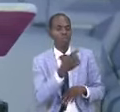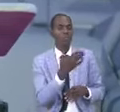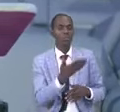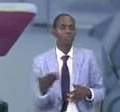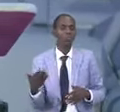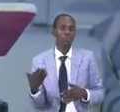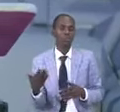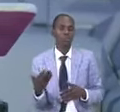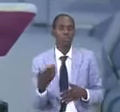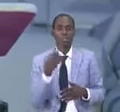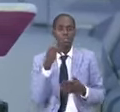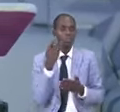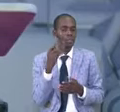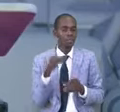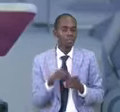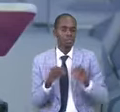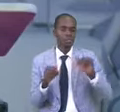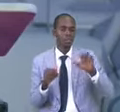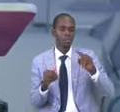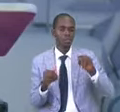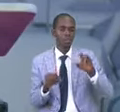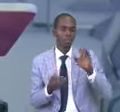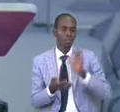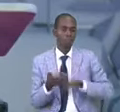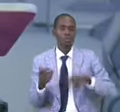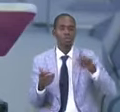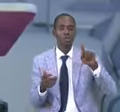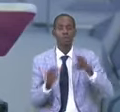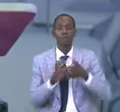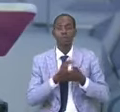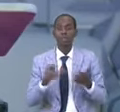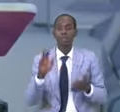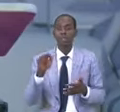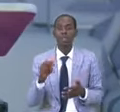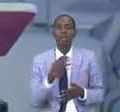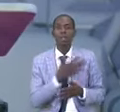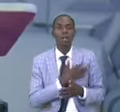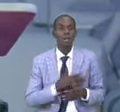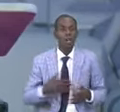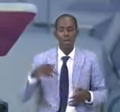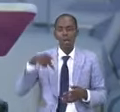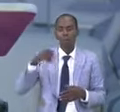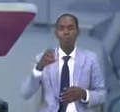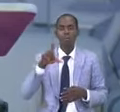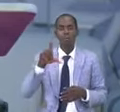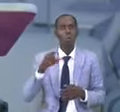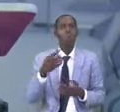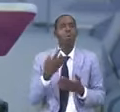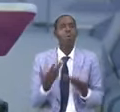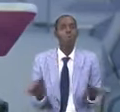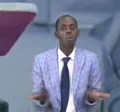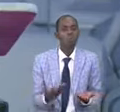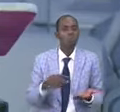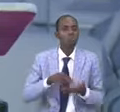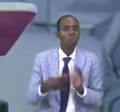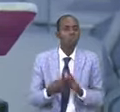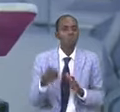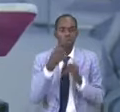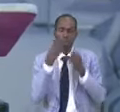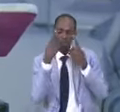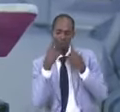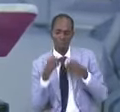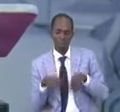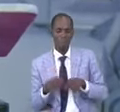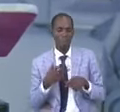à 21 13 alors il répondait que faites-vous en pleurant mais brisant le cœur vous me décourager